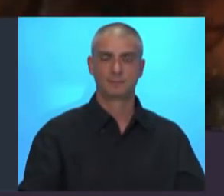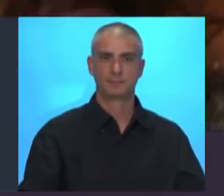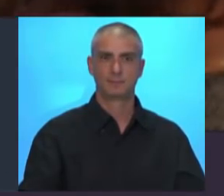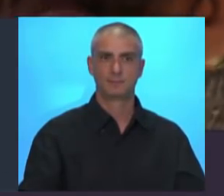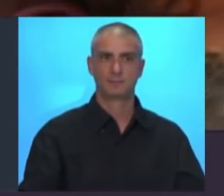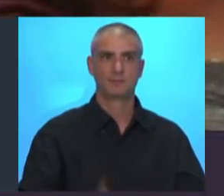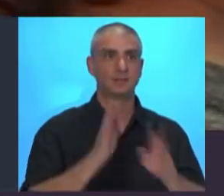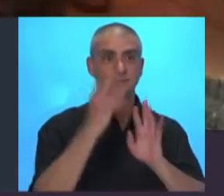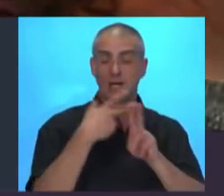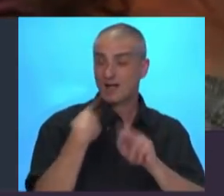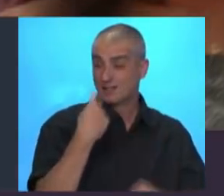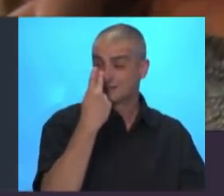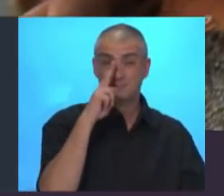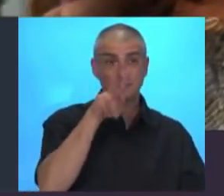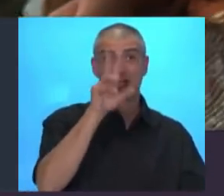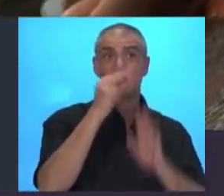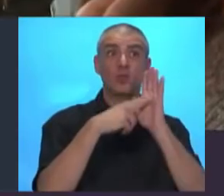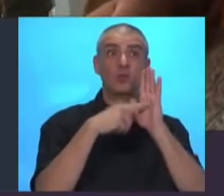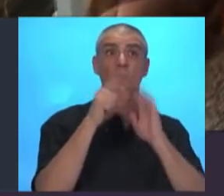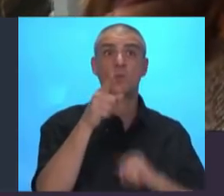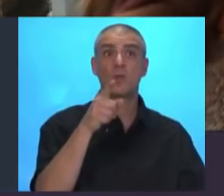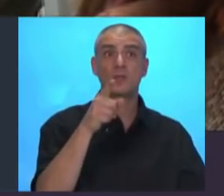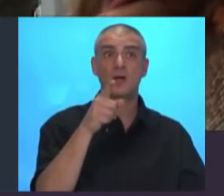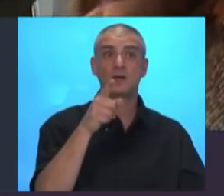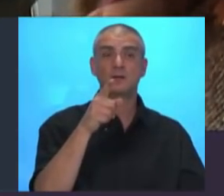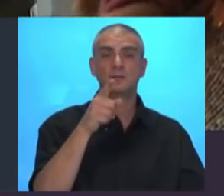מספיק שאני מסתכלת על התמונה הזאת